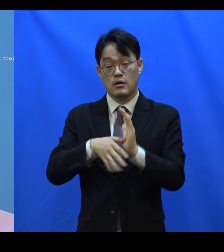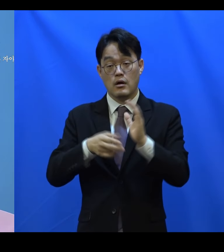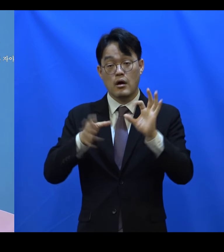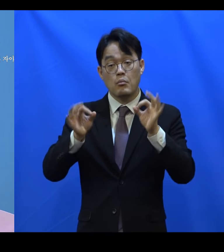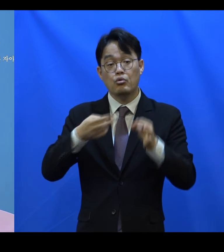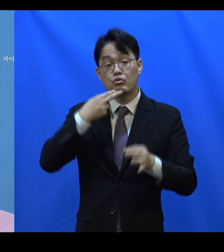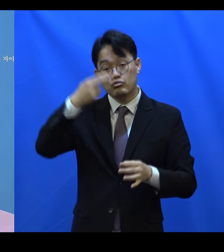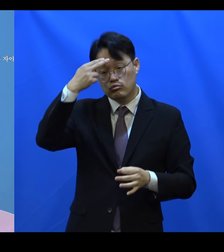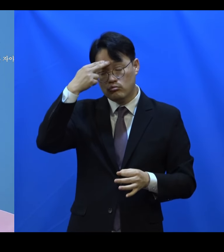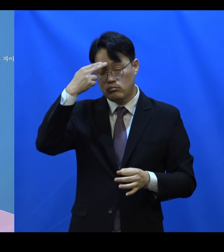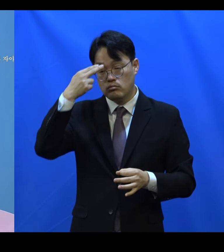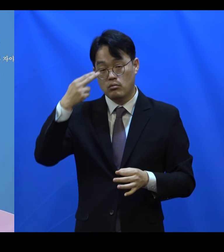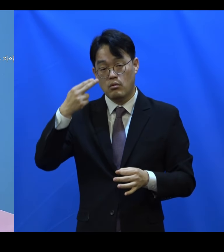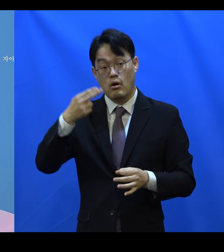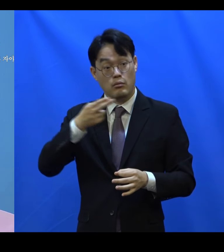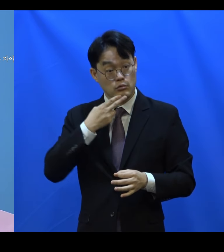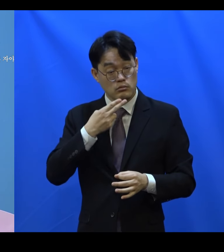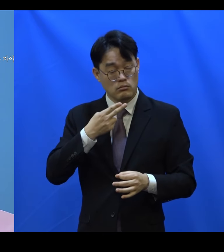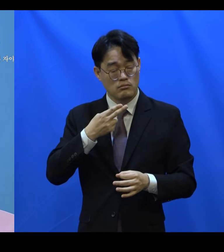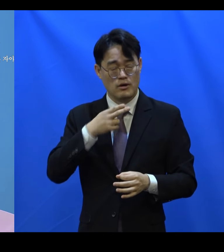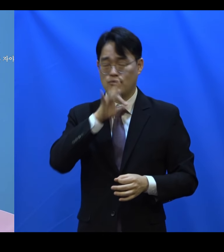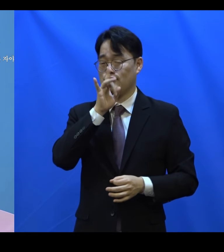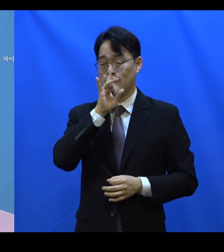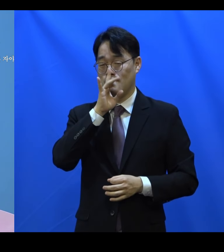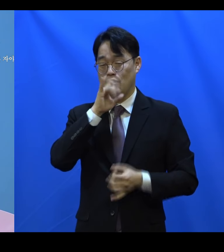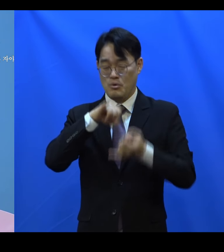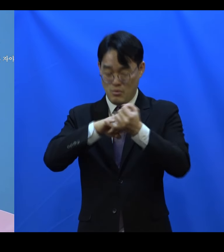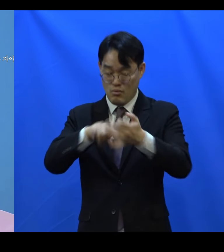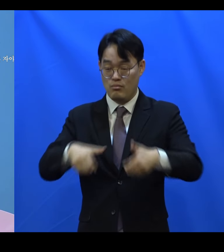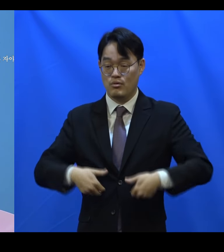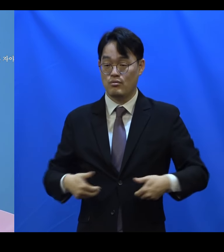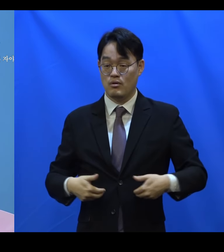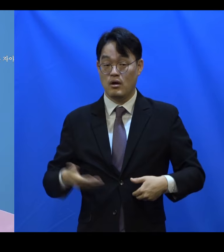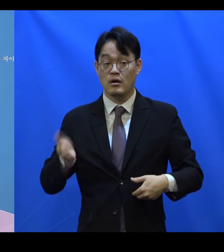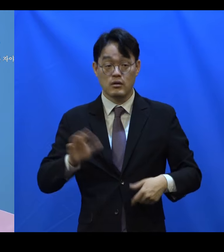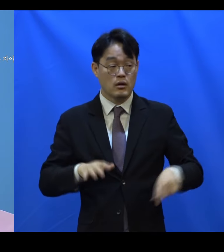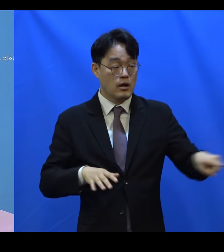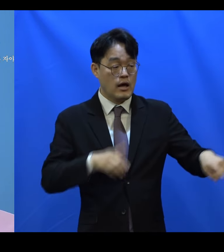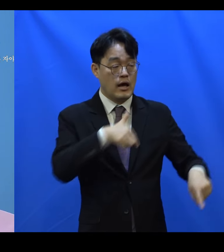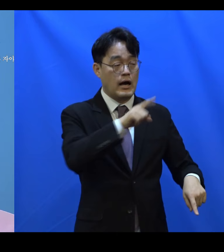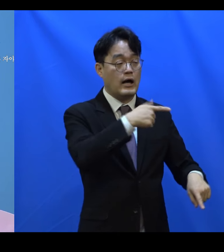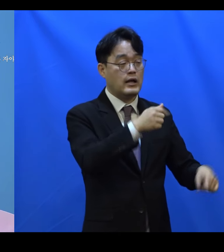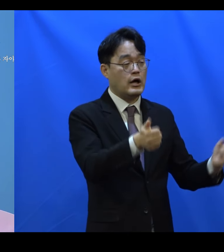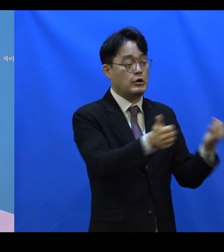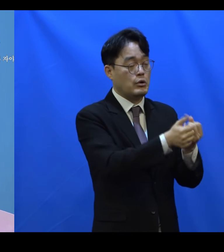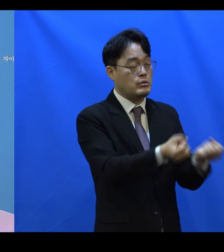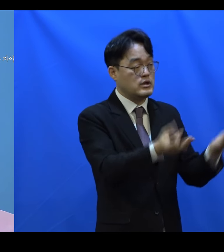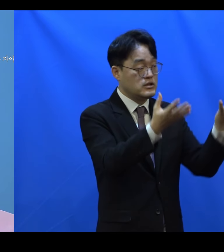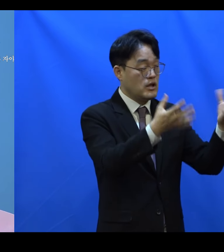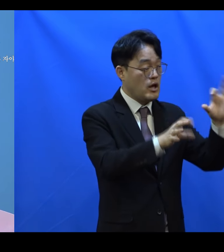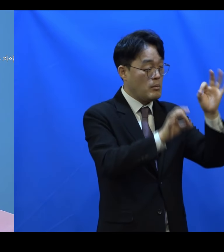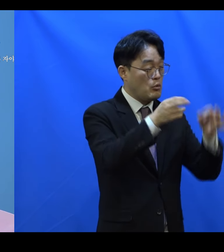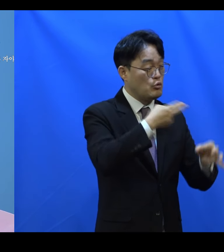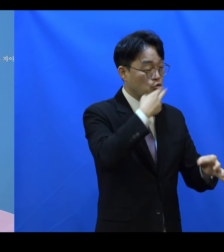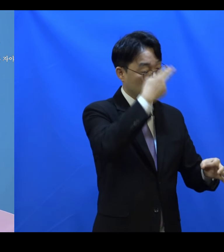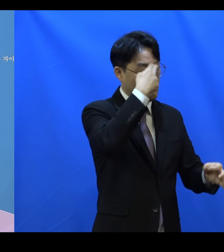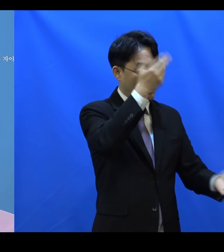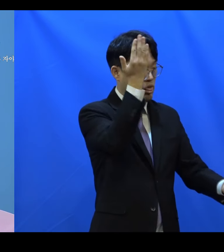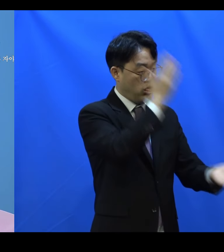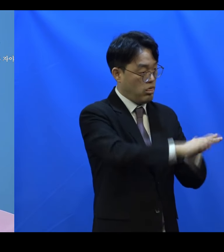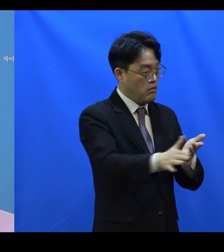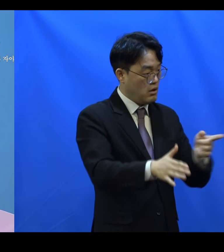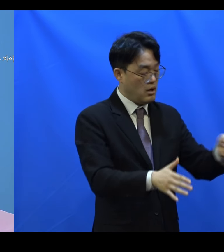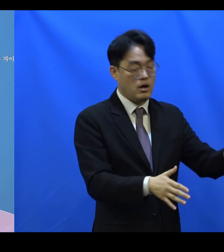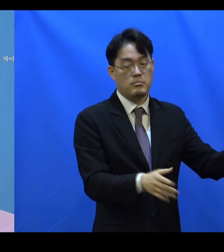근데 유대 종교가 백성들의 기쁨을 줄 수 없었던 거죠. 종교가 사람을 기쁘게 할 수가 없어요. 그래서 그리스도가